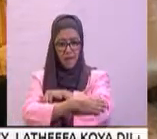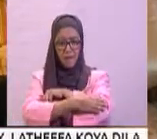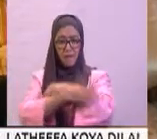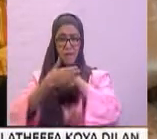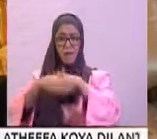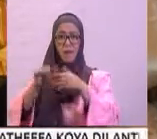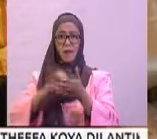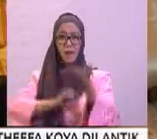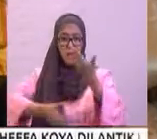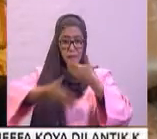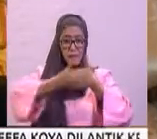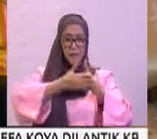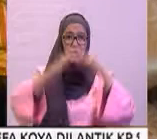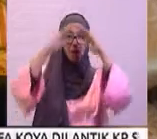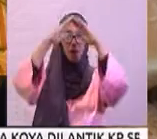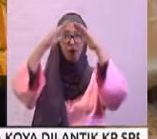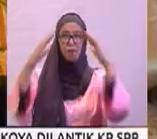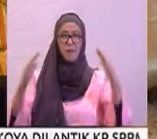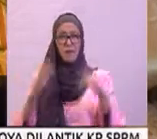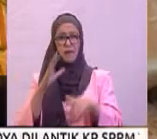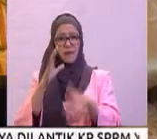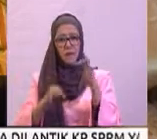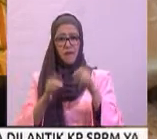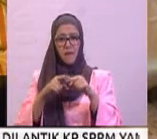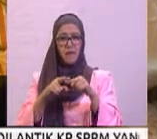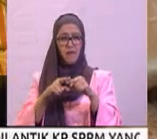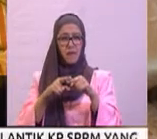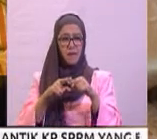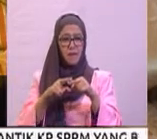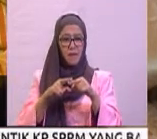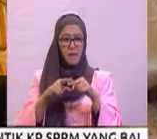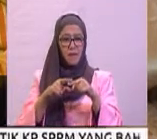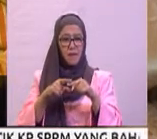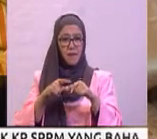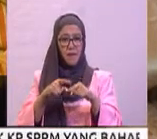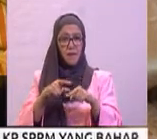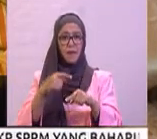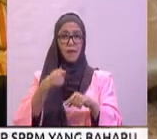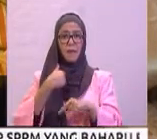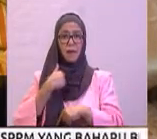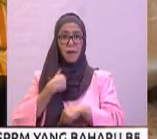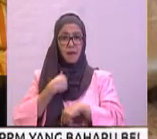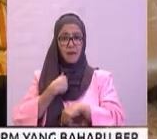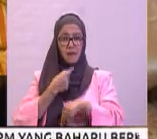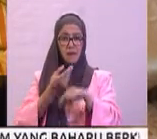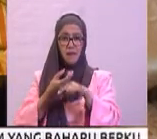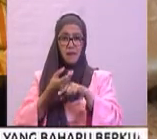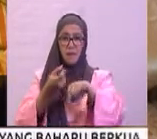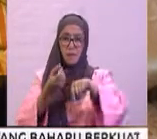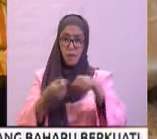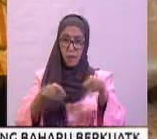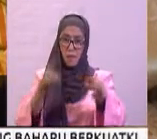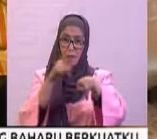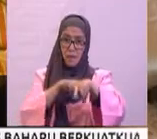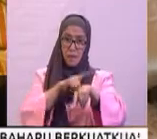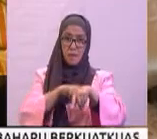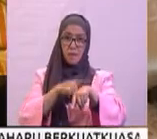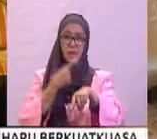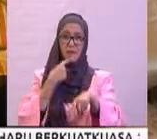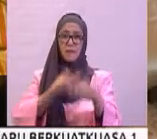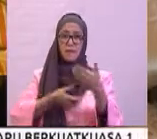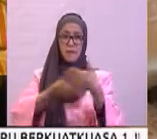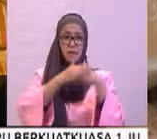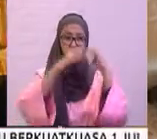Kalau sempat apa ni pergi ke istana dulu untuk menghadap tuanku, balik ke rumah anak-anak semua nanti